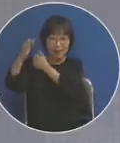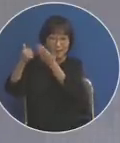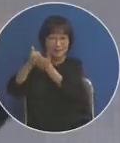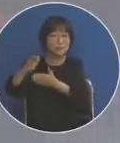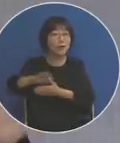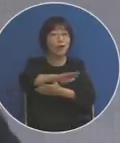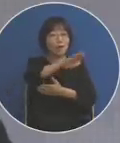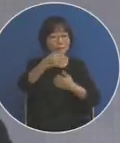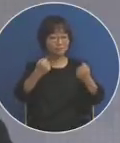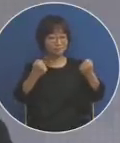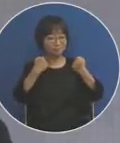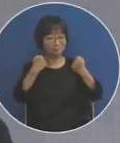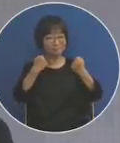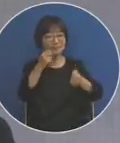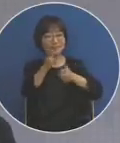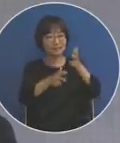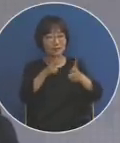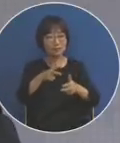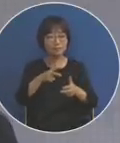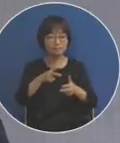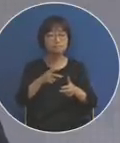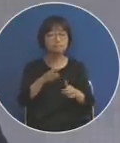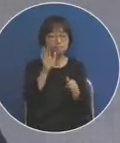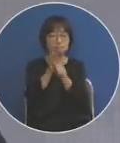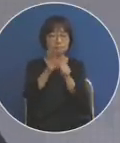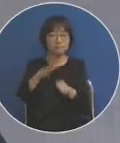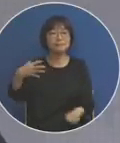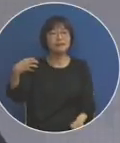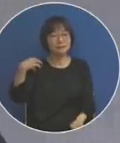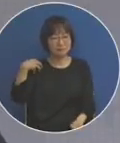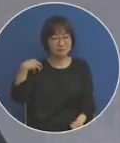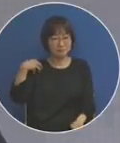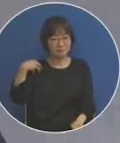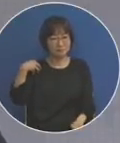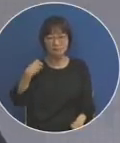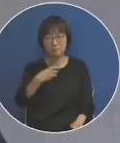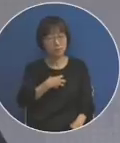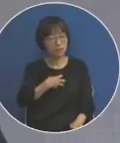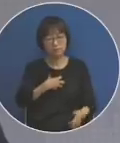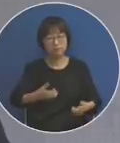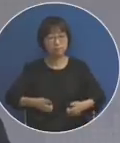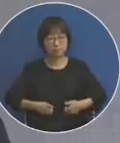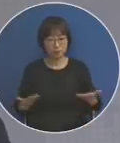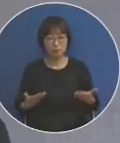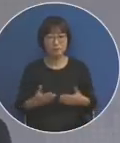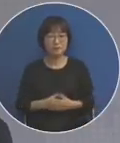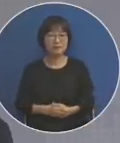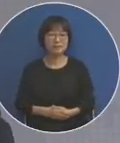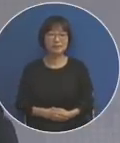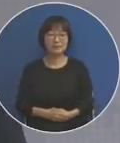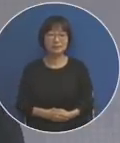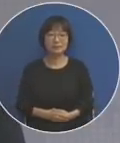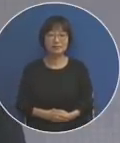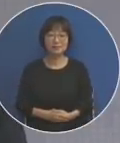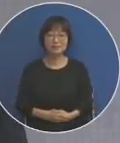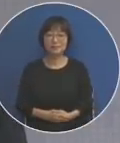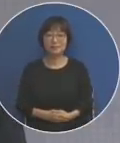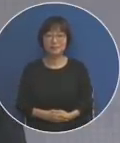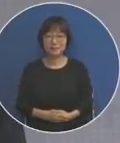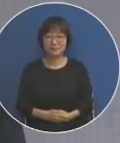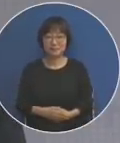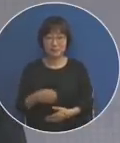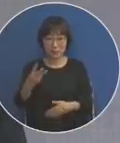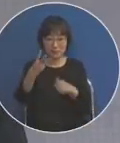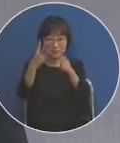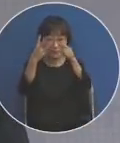없어요. 기도 안 해도 돼요. If you do that, then God has no choice but to be responsible over your health, your life, and everything else. 그리고 뭡니까? Then what do we see?